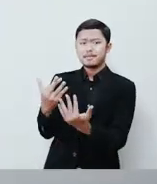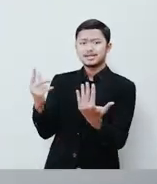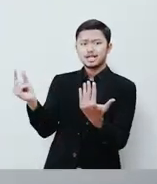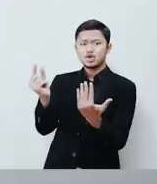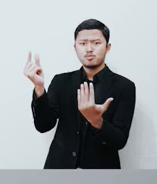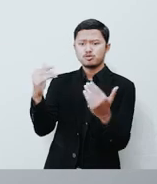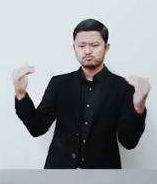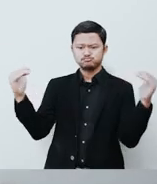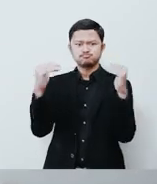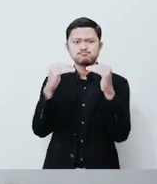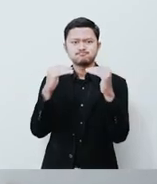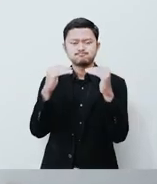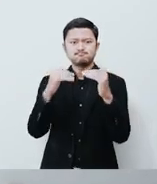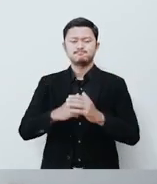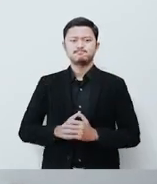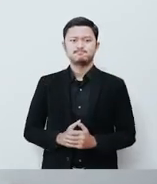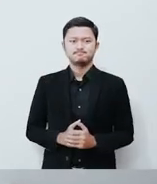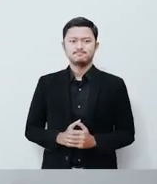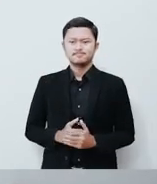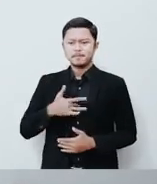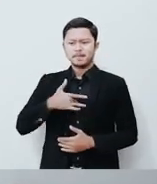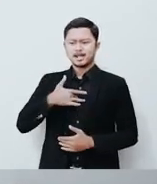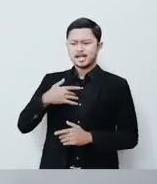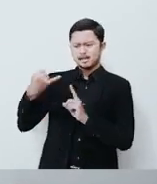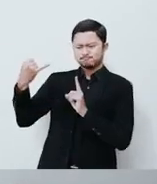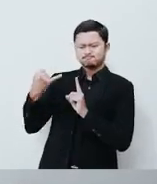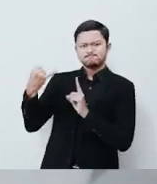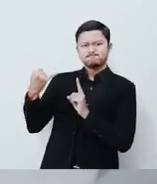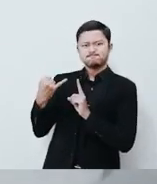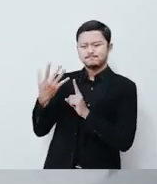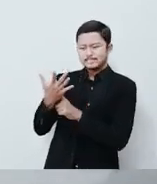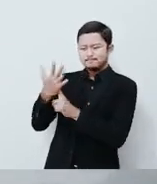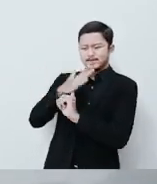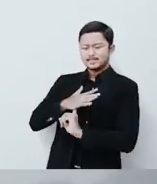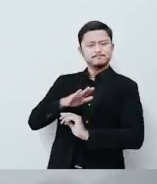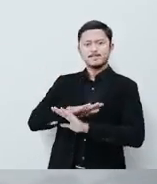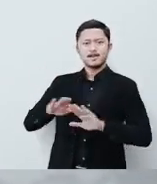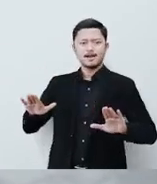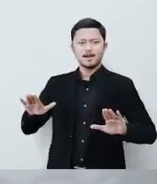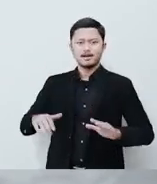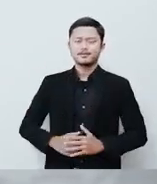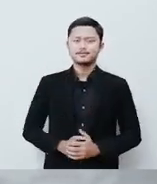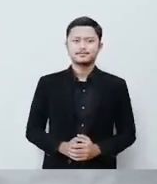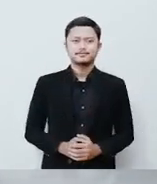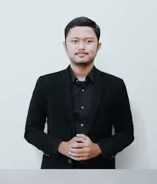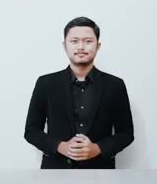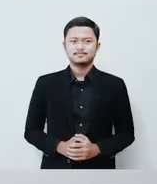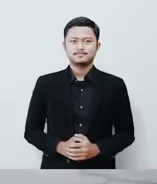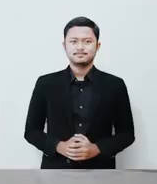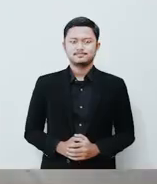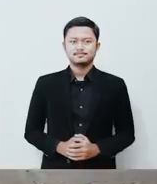sama seperti masyarakat pada umumnya, tanpa adanya prasangka dan diskriminasi.